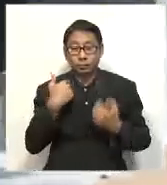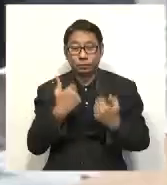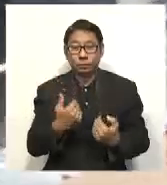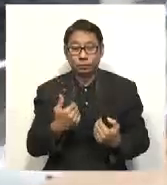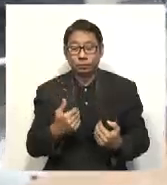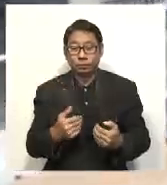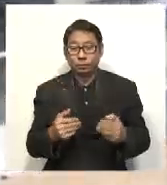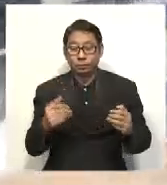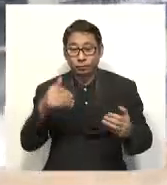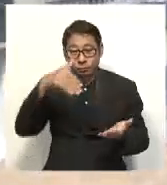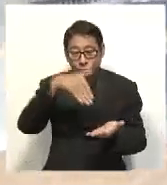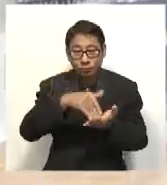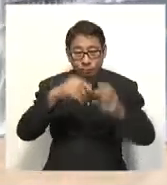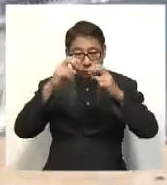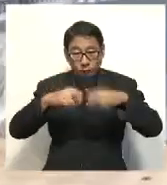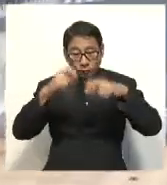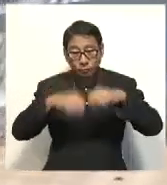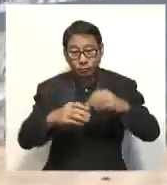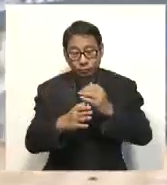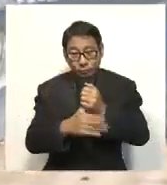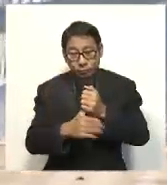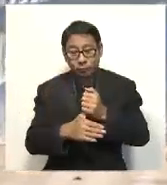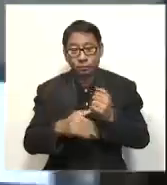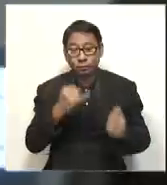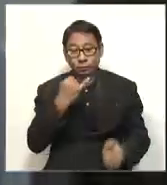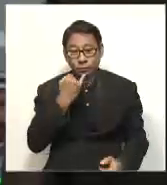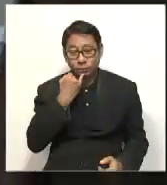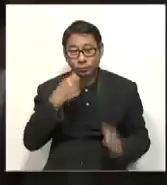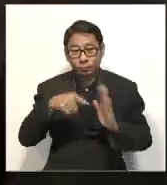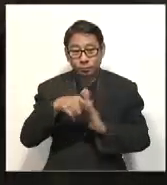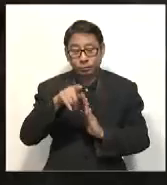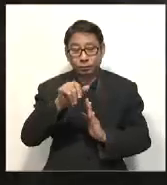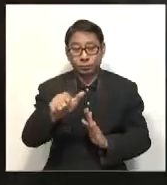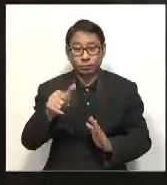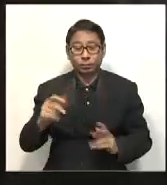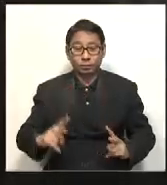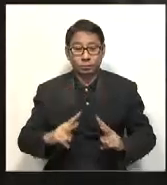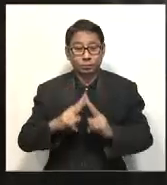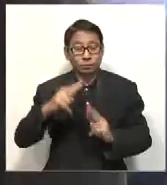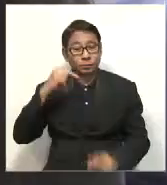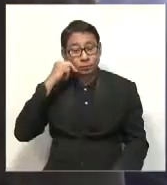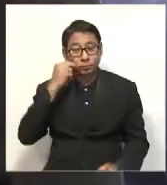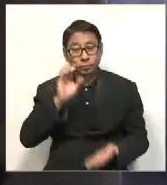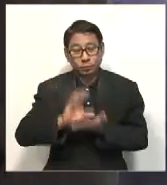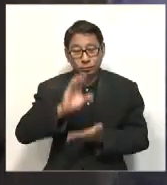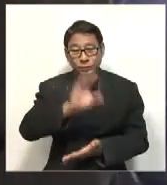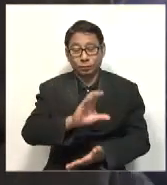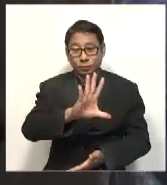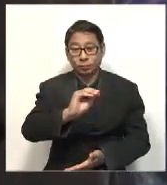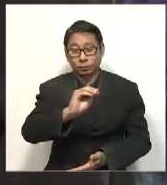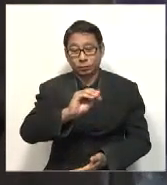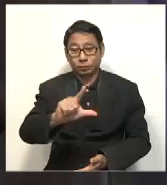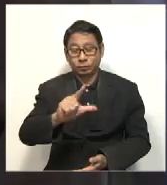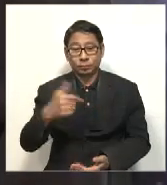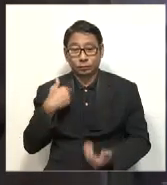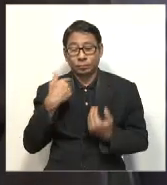ายแห่งนี้ตั้งอยู่ภายในศูนย์วิจัยและพัฒนาประมงน้ำจืดอำเภอเมืองพะเยาดำเนินงานโดยกรมชลประทานใช้งบประมาณ50ล้านบาทจาก